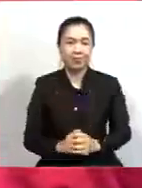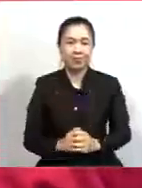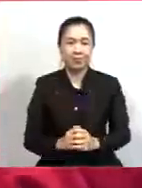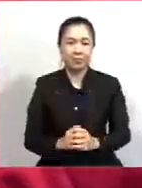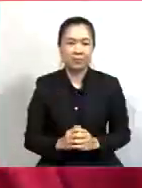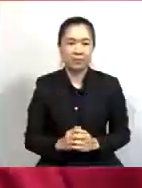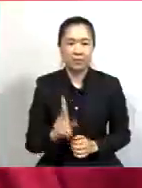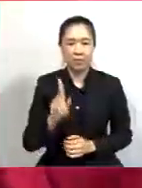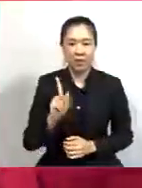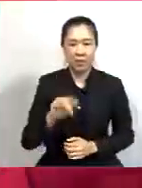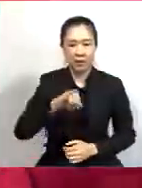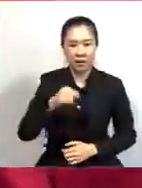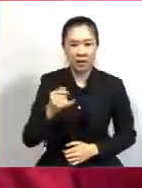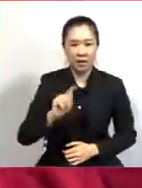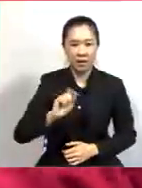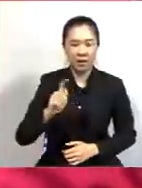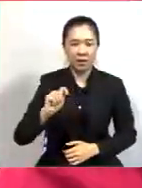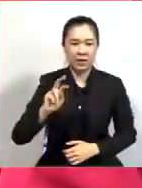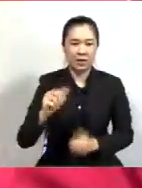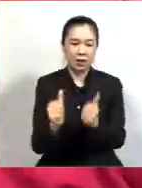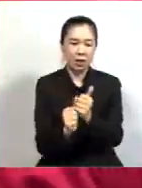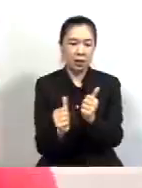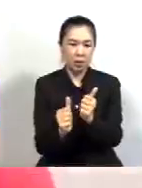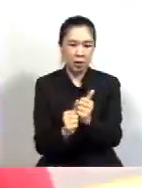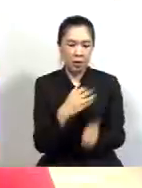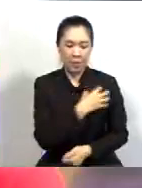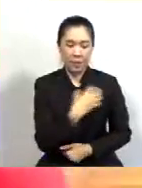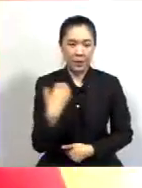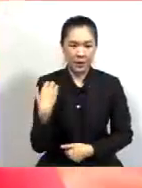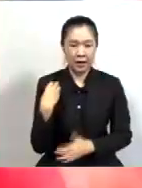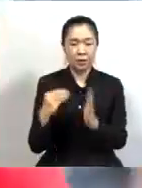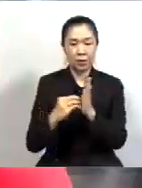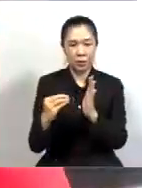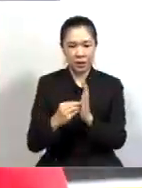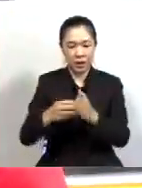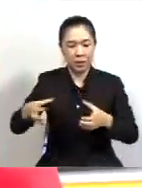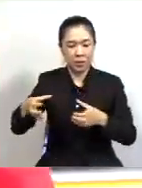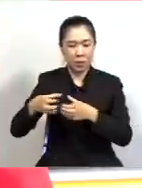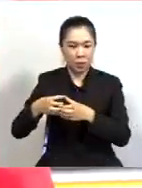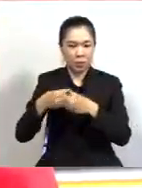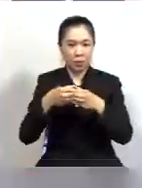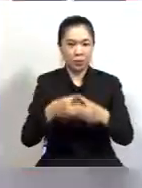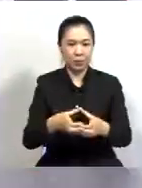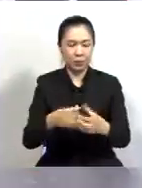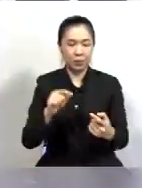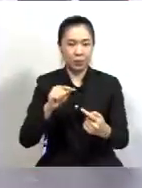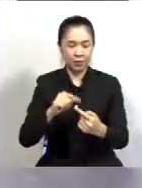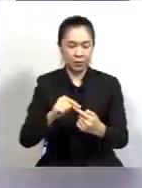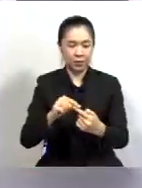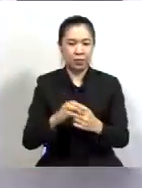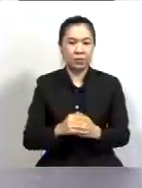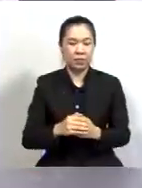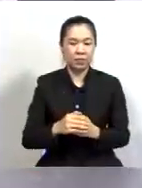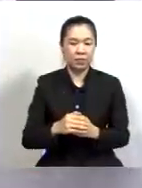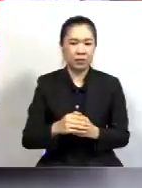นายขจิตชัชวานิชรองปลัดกรุงเทพมหานครนำคณะผู้บริหารลงพื้นที่บริเวณถนนเยาวราชตรวจความพ